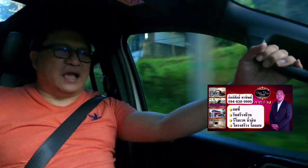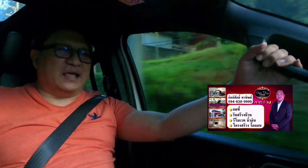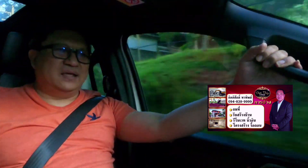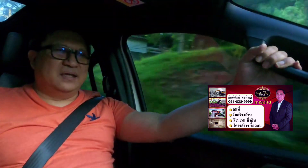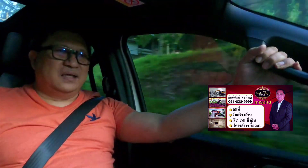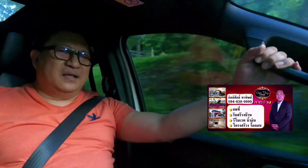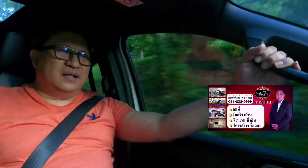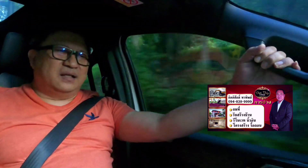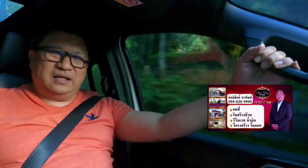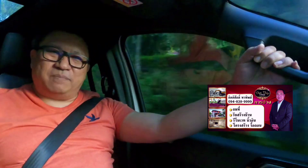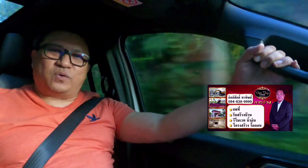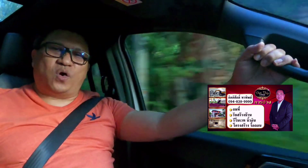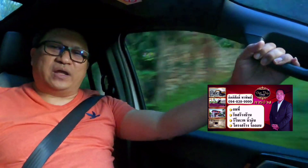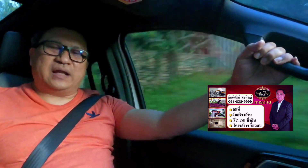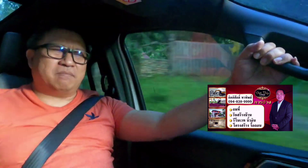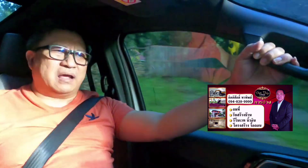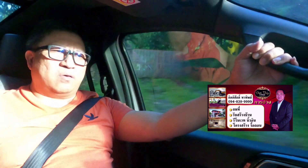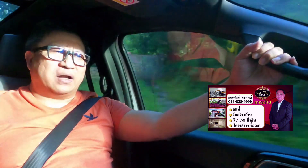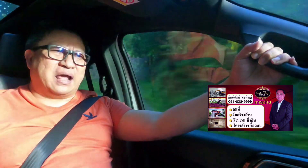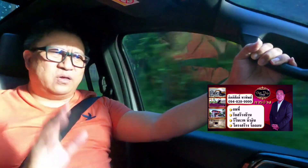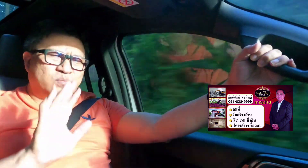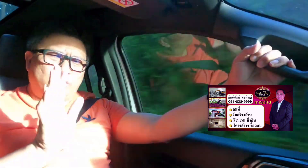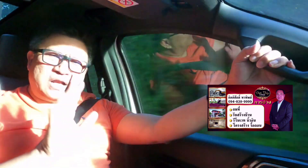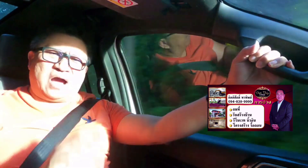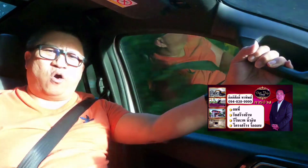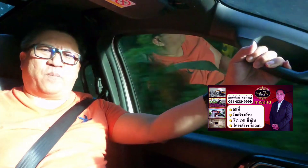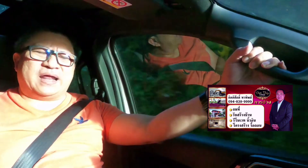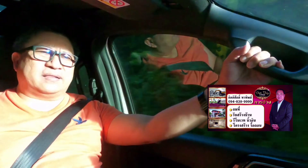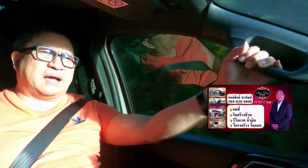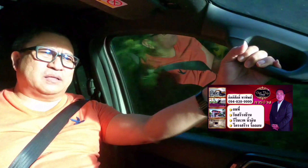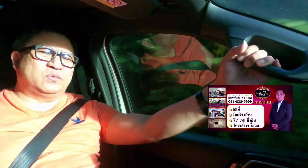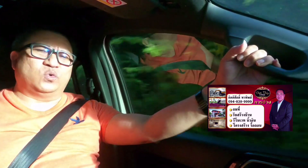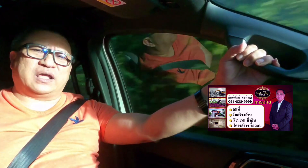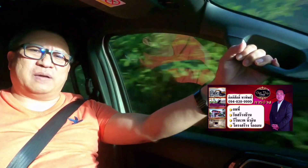อภิปรายัใจ เรีบรอย นั้นไมกบางวาายกกำต adelante